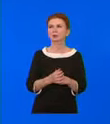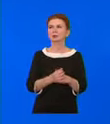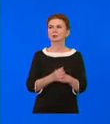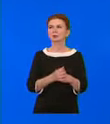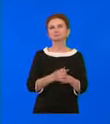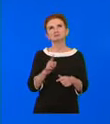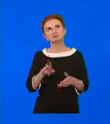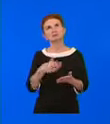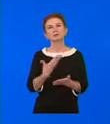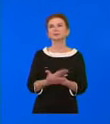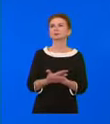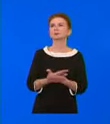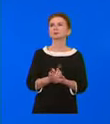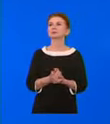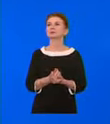czy to na